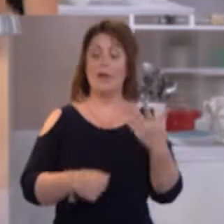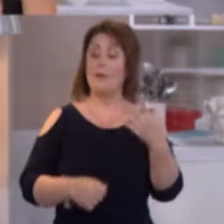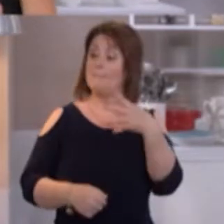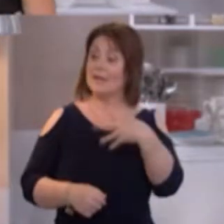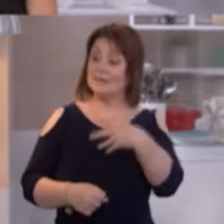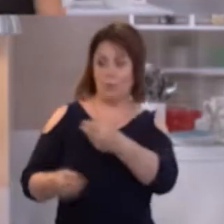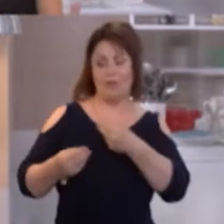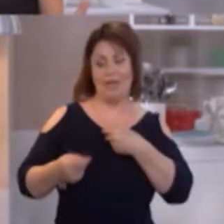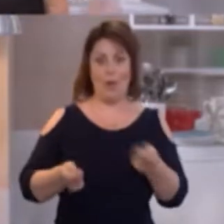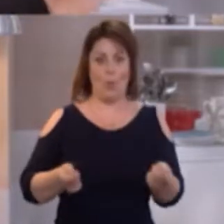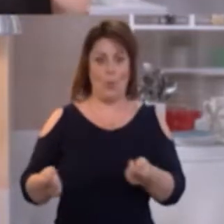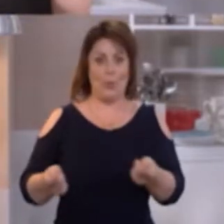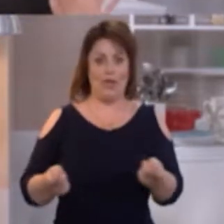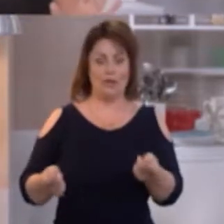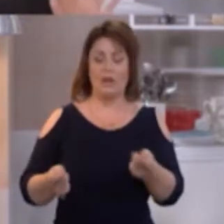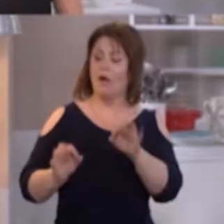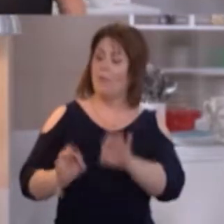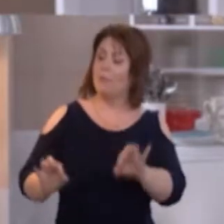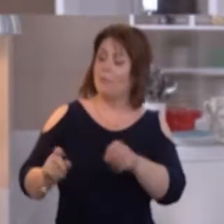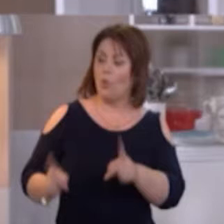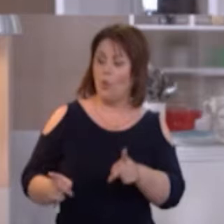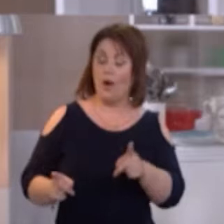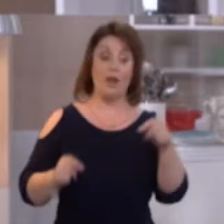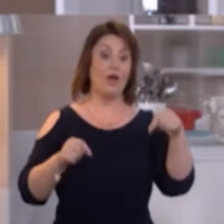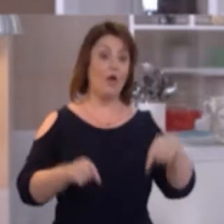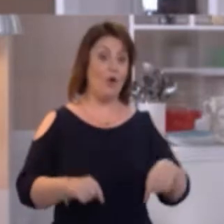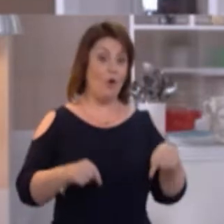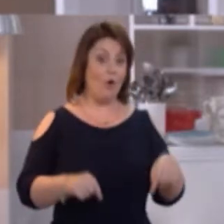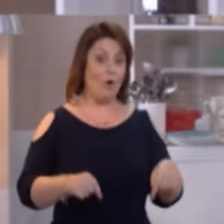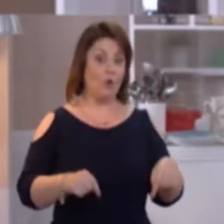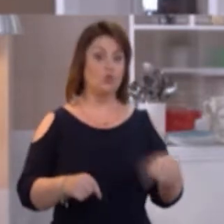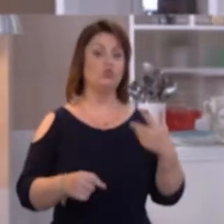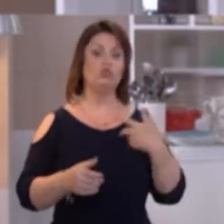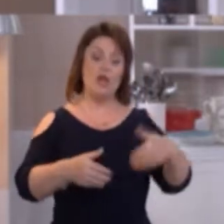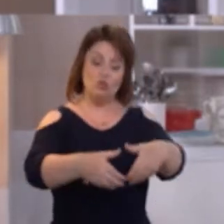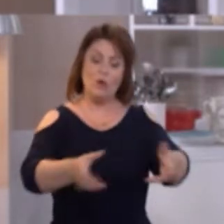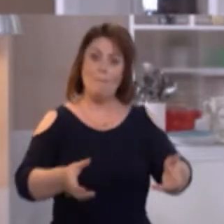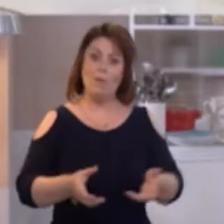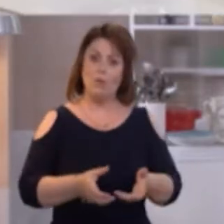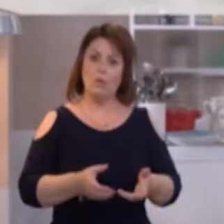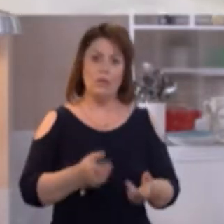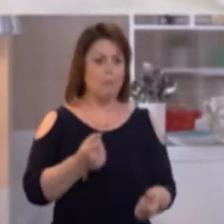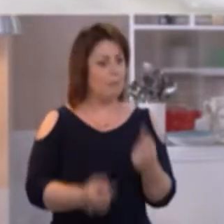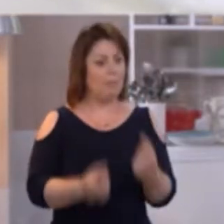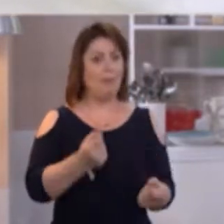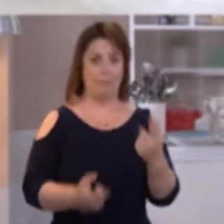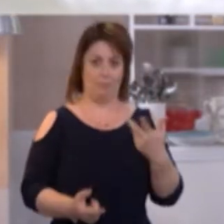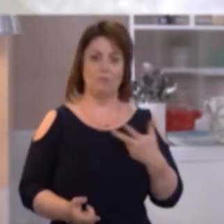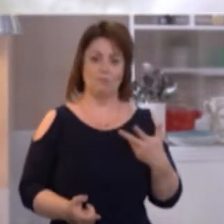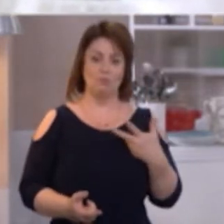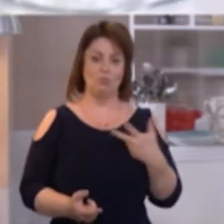Massimo, guidami tu. Allora, cosa prepariamo oggi? Oggi prepariamo un ciambellone con un po' di sorprese,